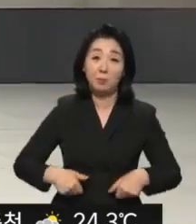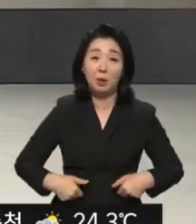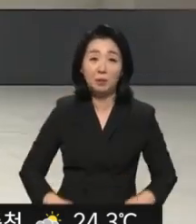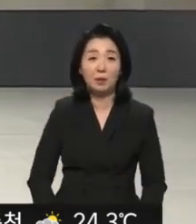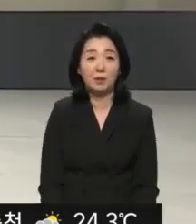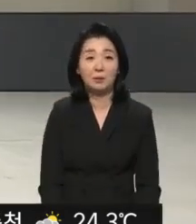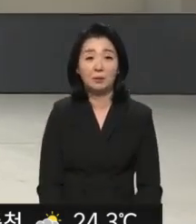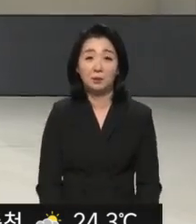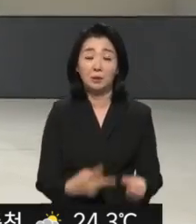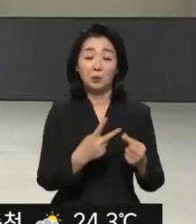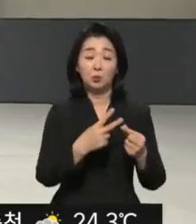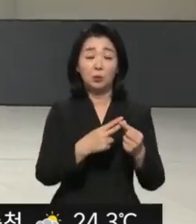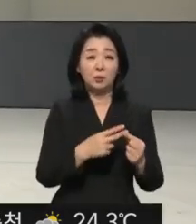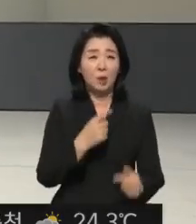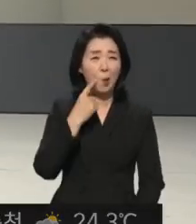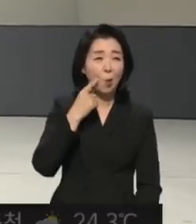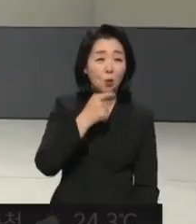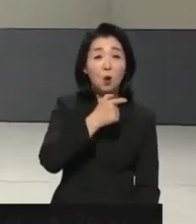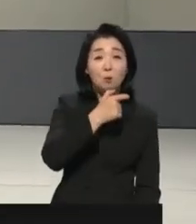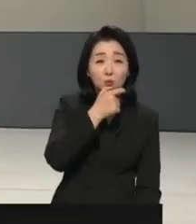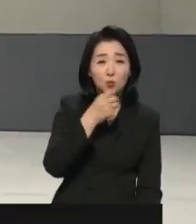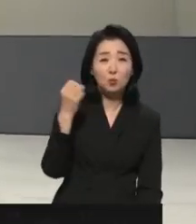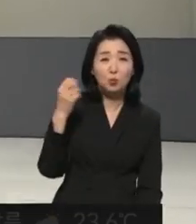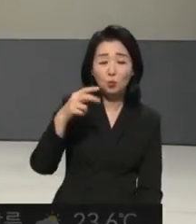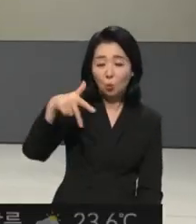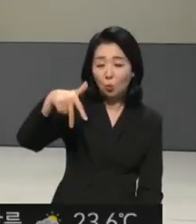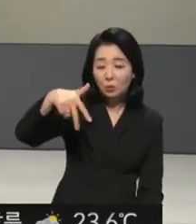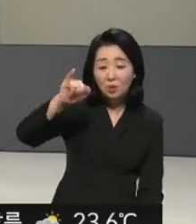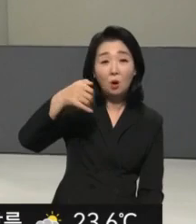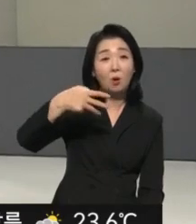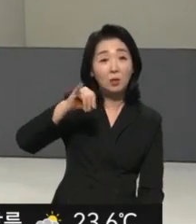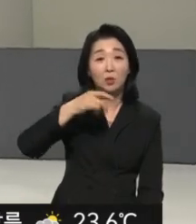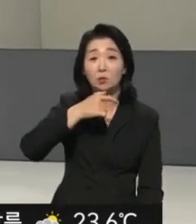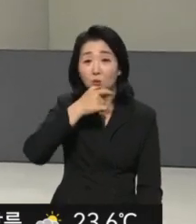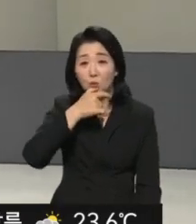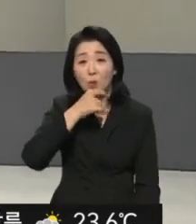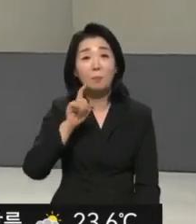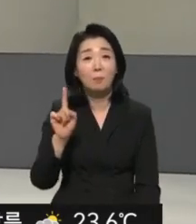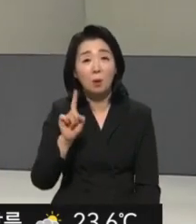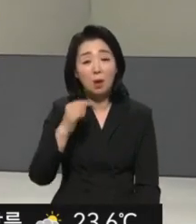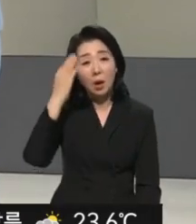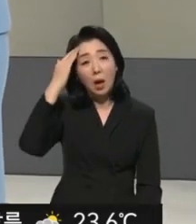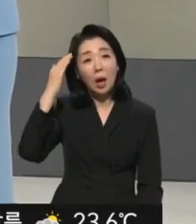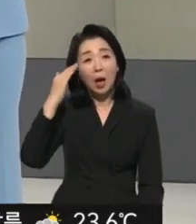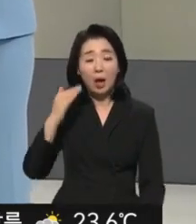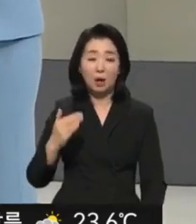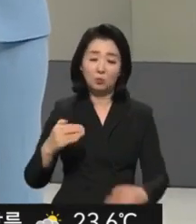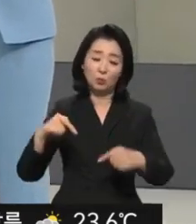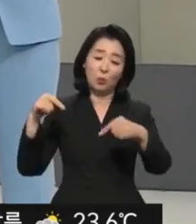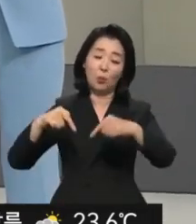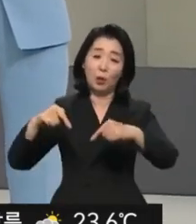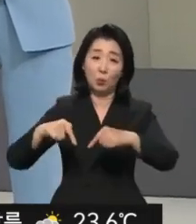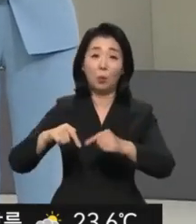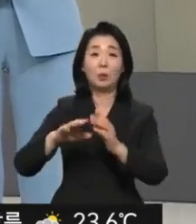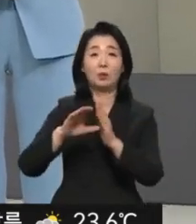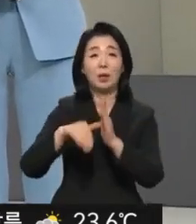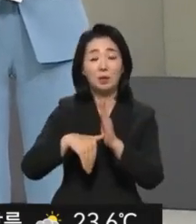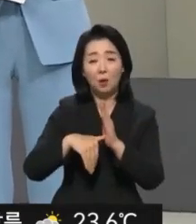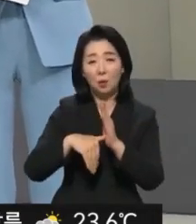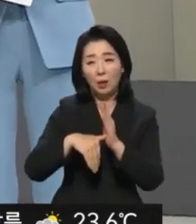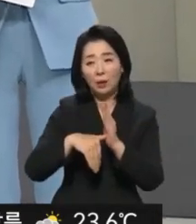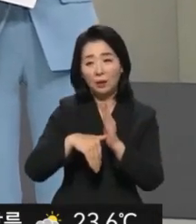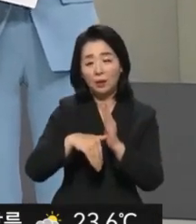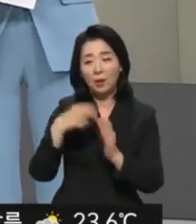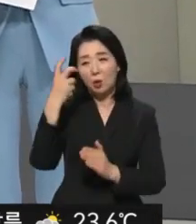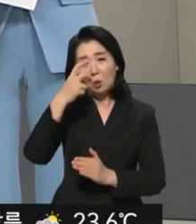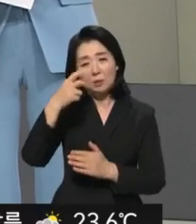두 번째 픽, 오염수 대 처리수입니다. 한일 외교당국이 후쿠시마 오염수 관련 한국 시찰단에 대해 논의하기 위해 오늘